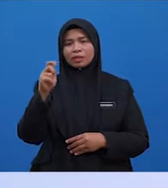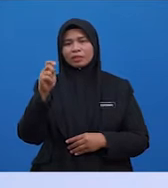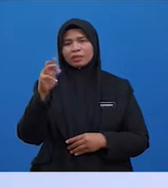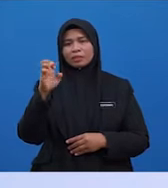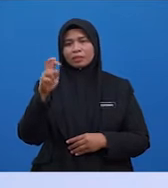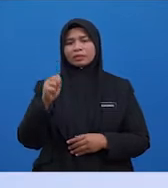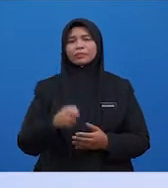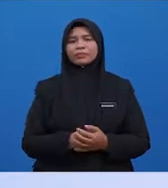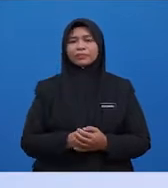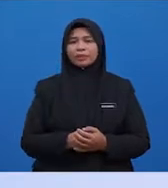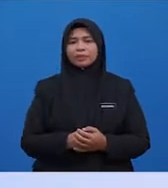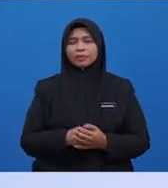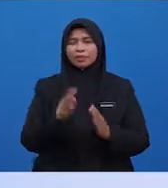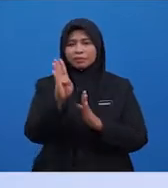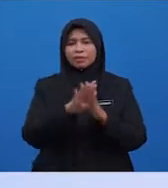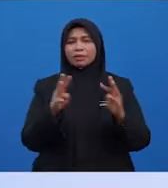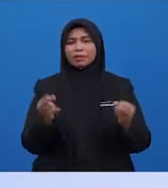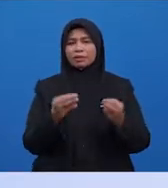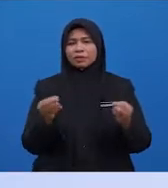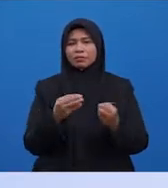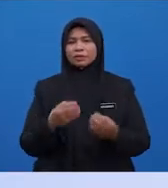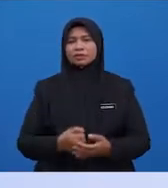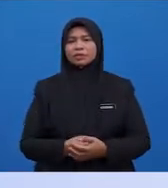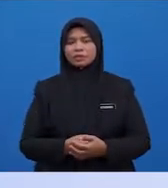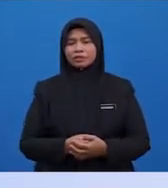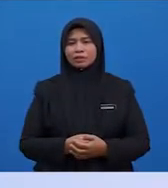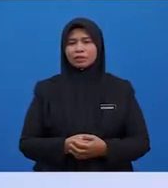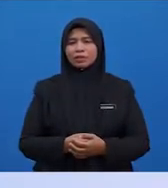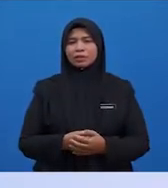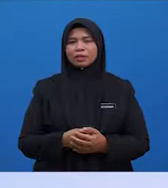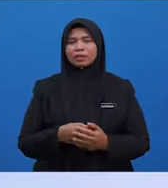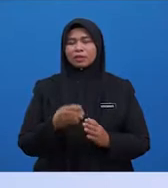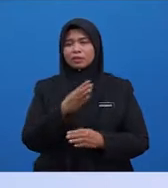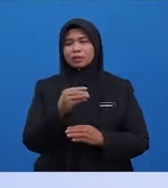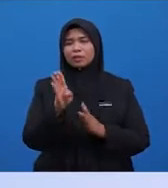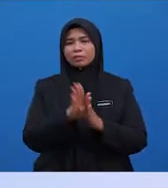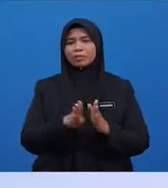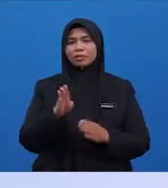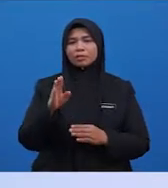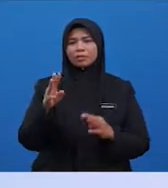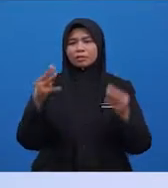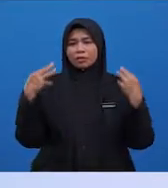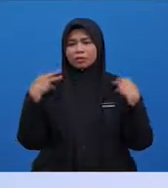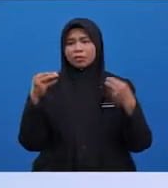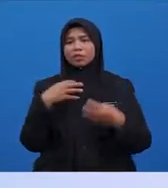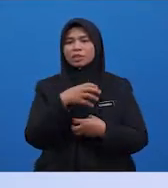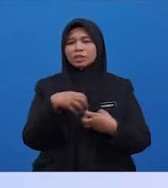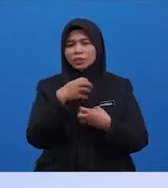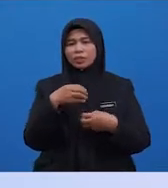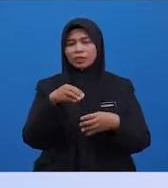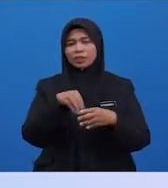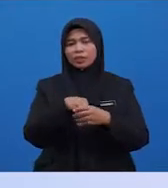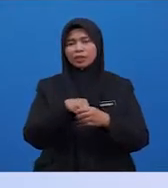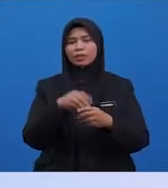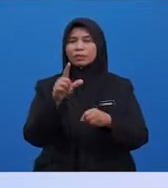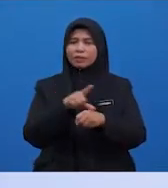membangun personaliti atlet dan jurulatih. Berfalsafah kejayaan, mewujudkan keseronokan